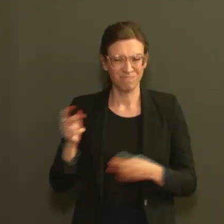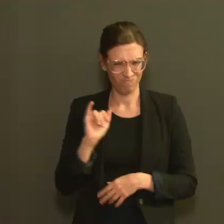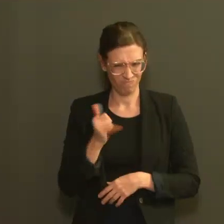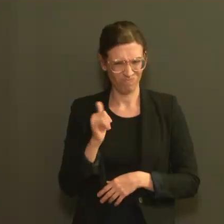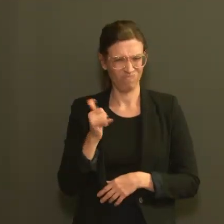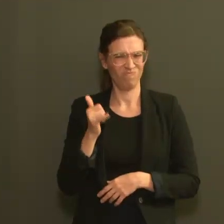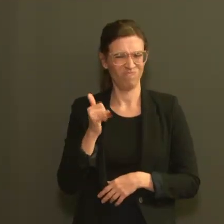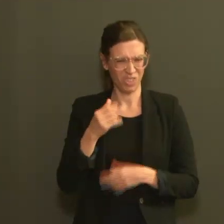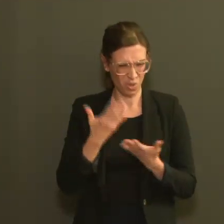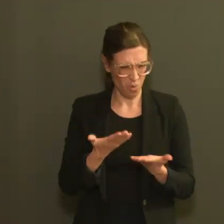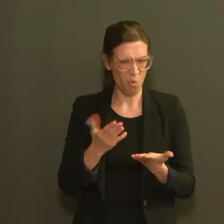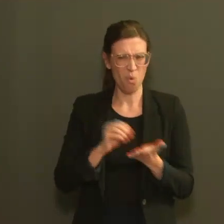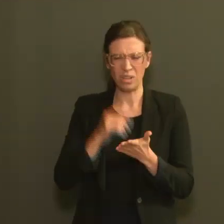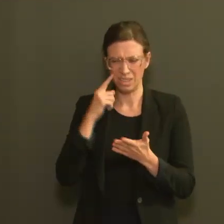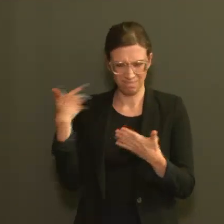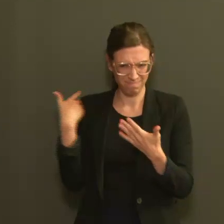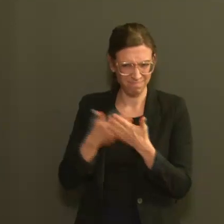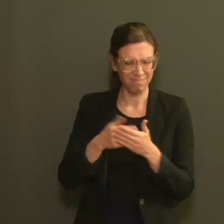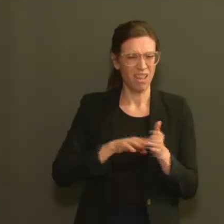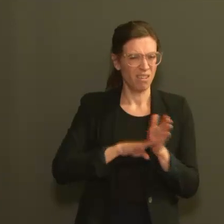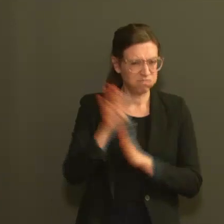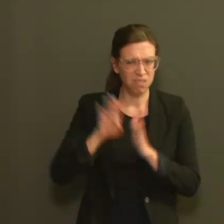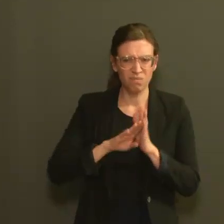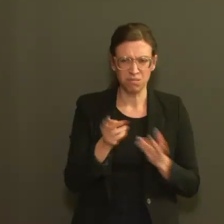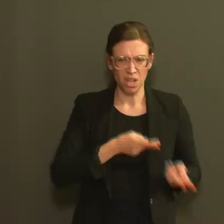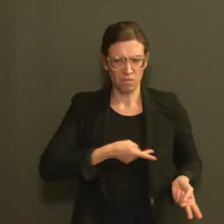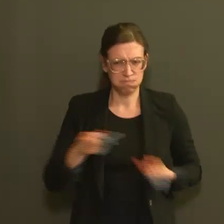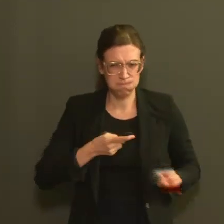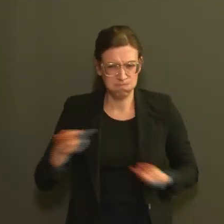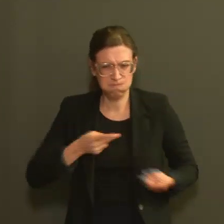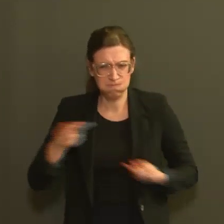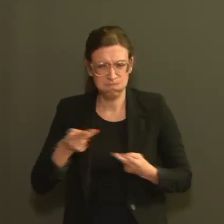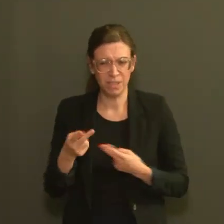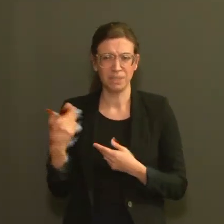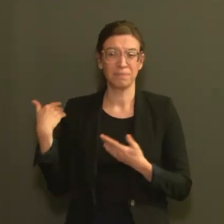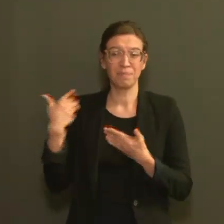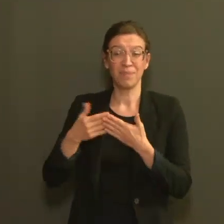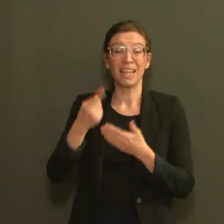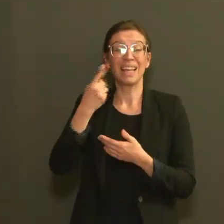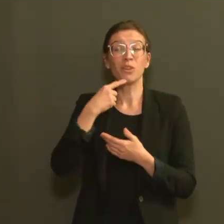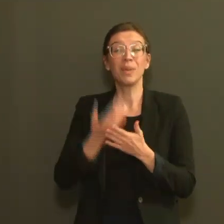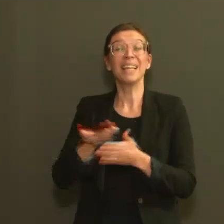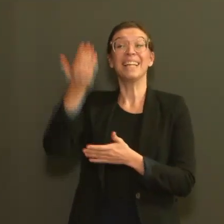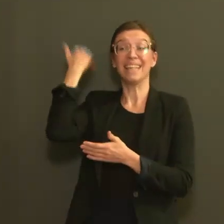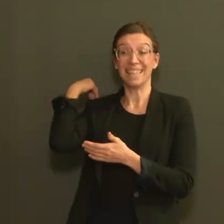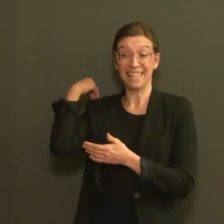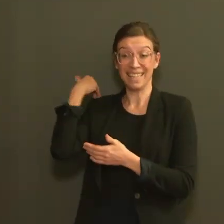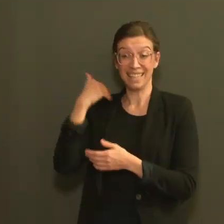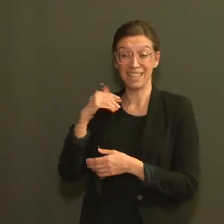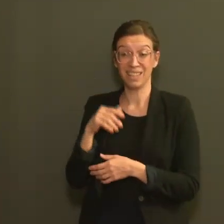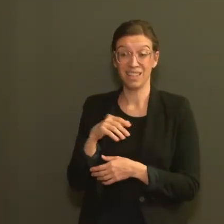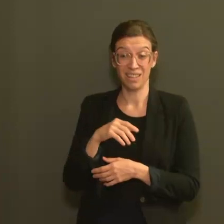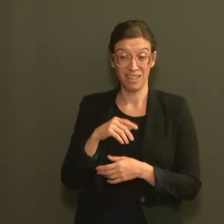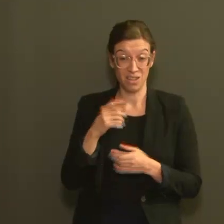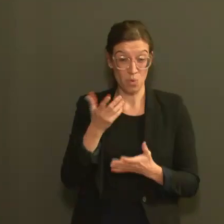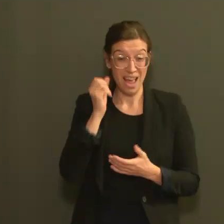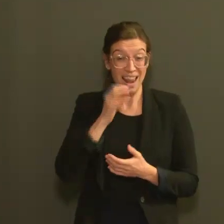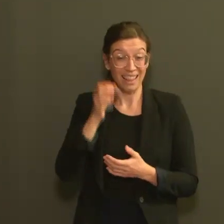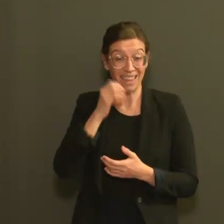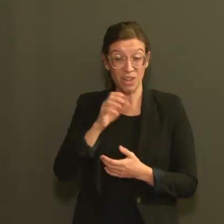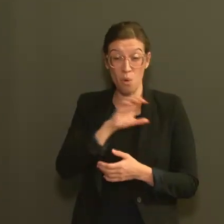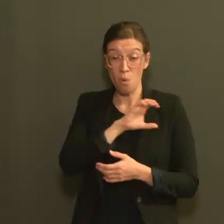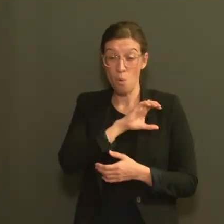opnames. Een week geleden hebben we de symbolische grens van 100 opnames per dag overschreden.